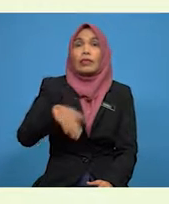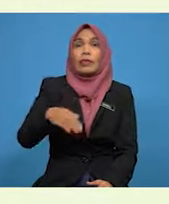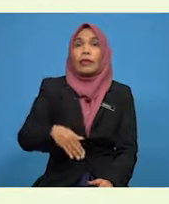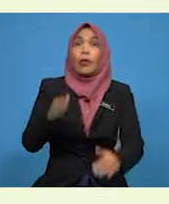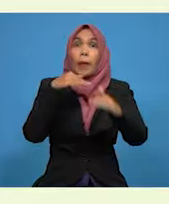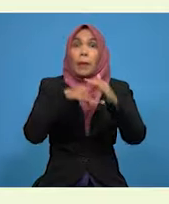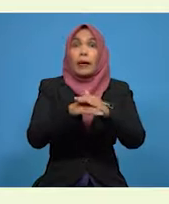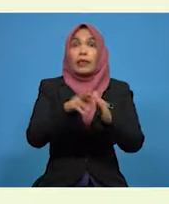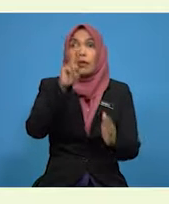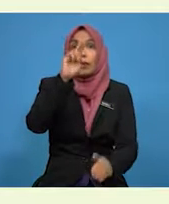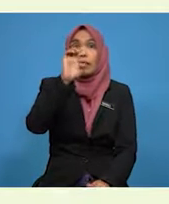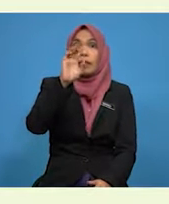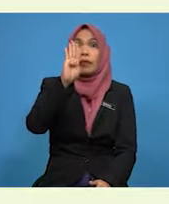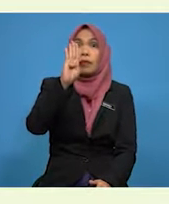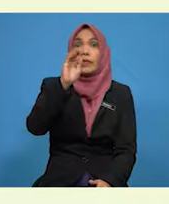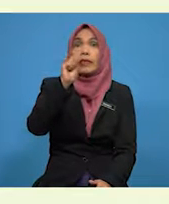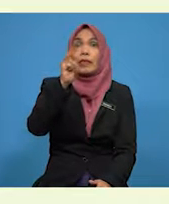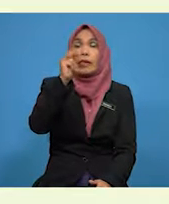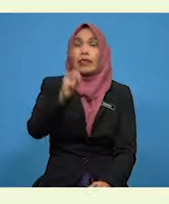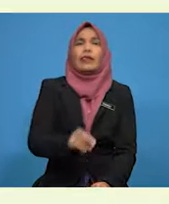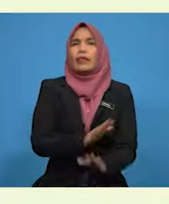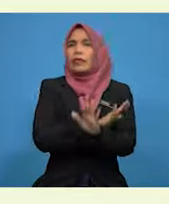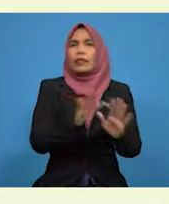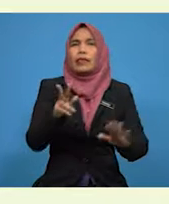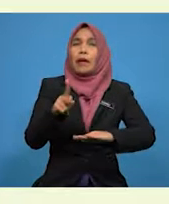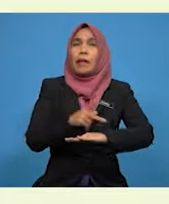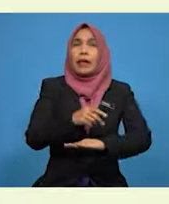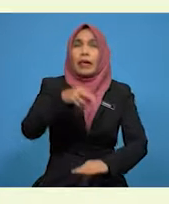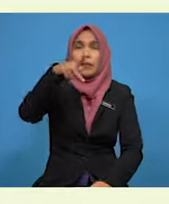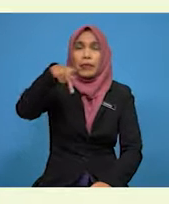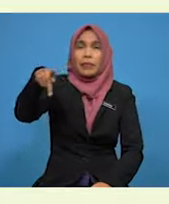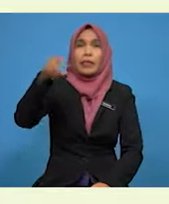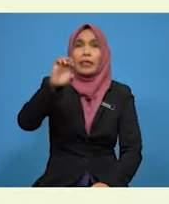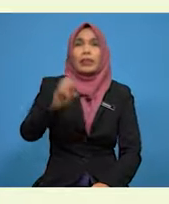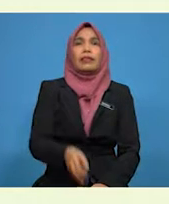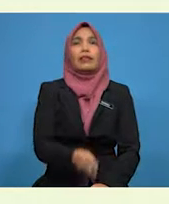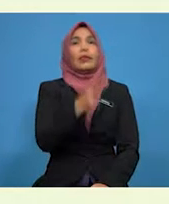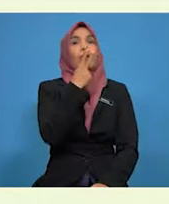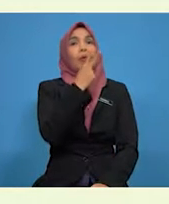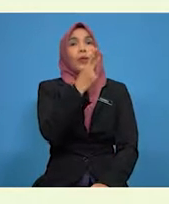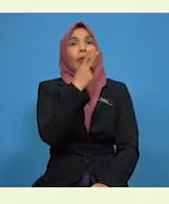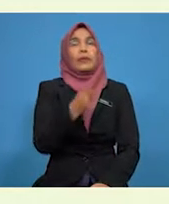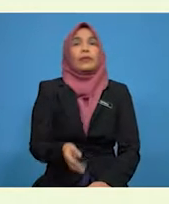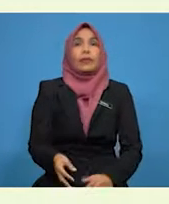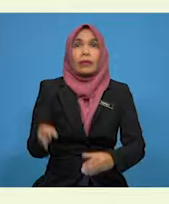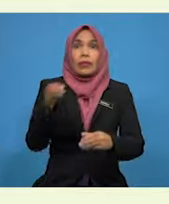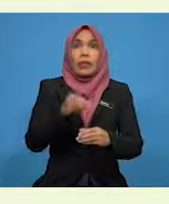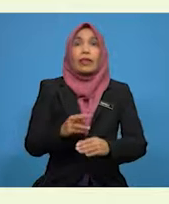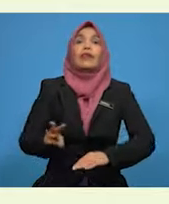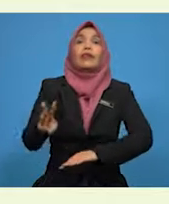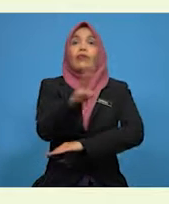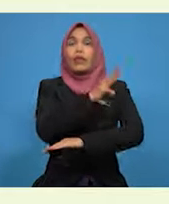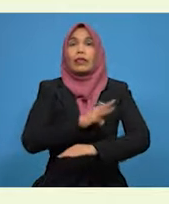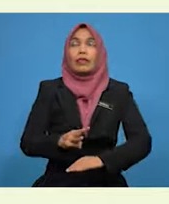memasuki reban, tidak memakai PPE yang lengkap semasa menjalankan tugas, merokok di dalam